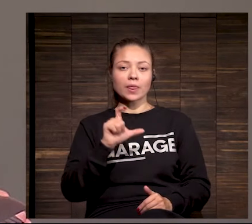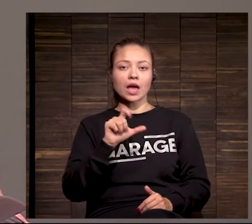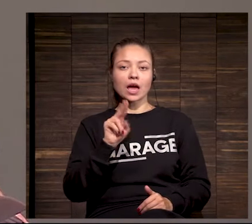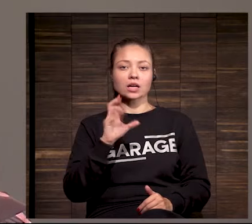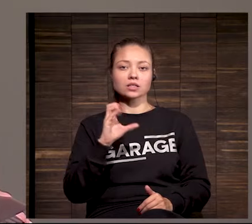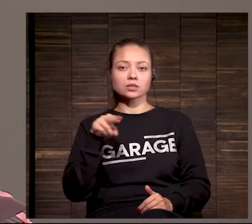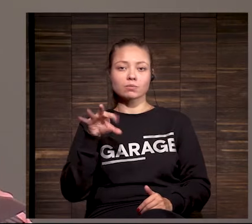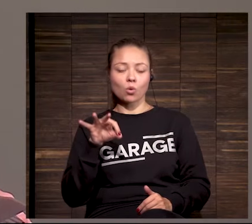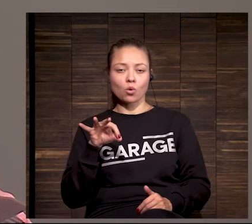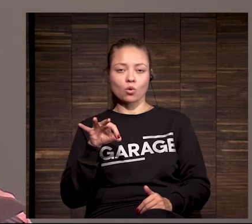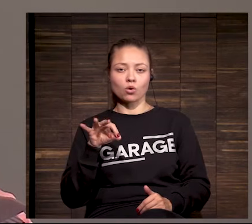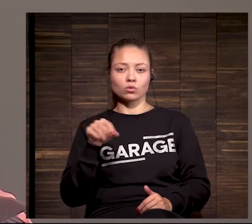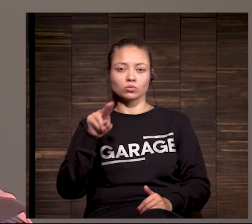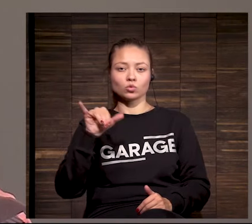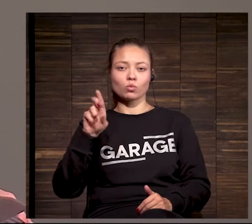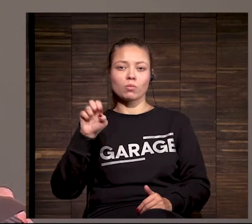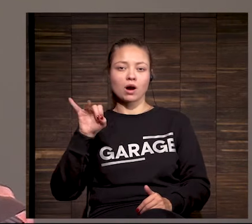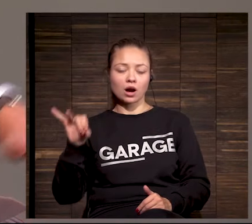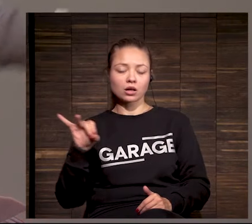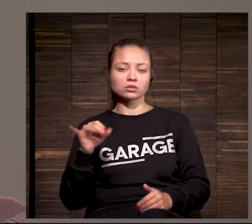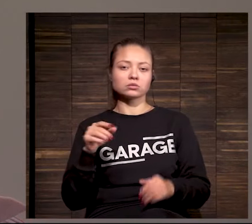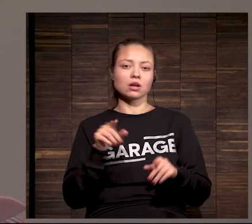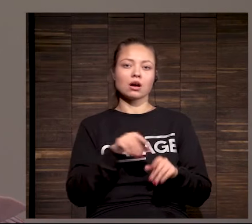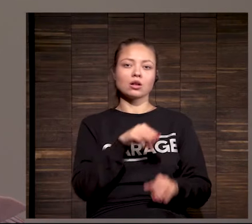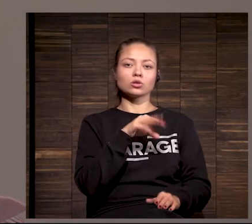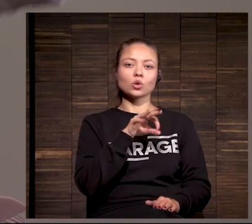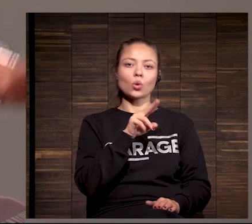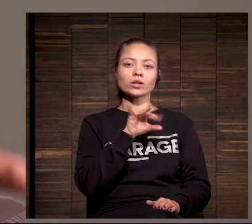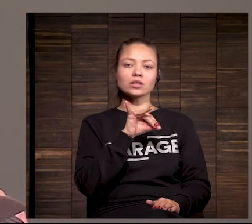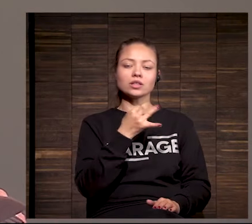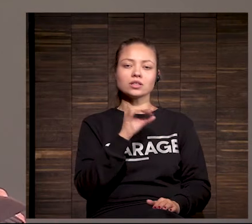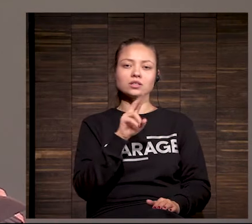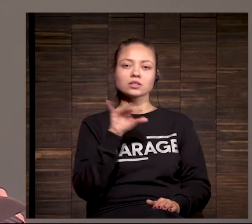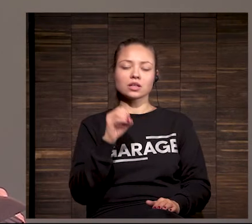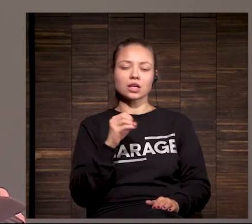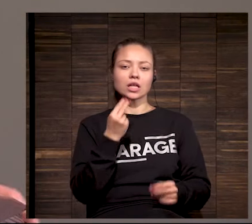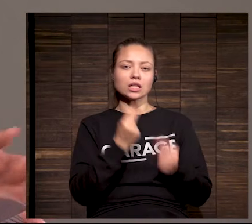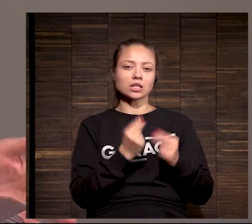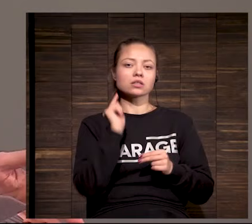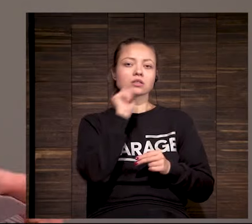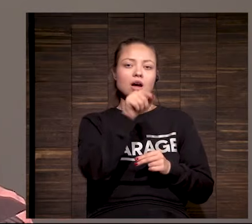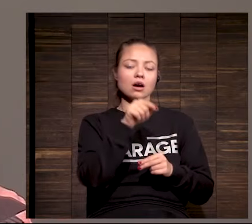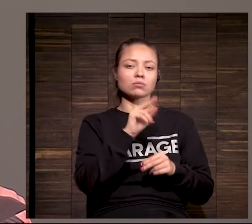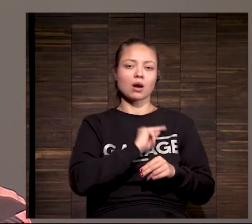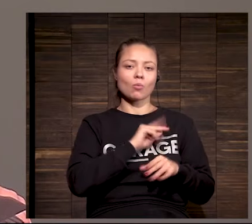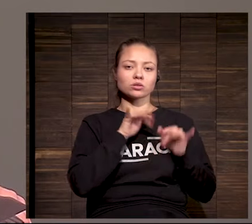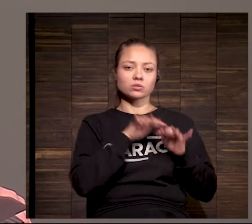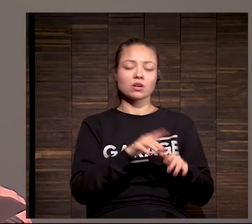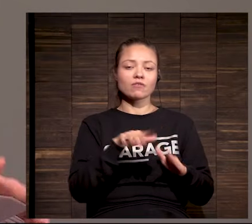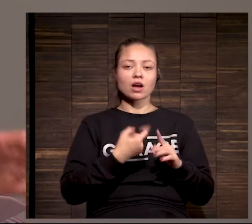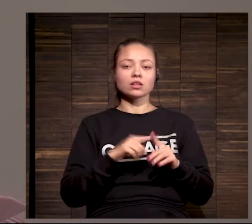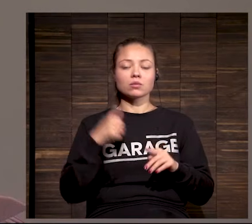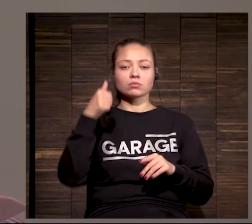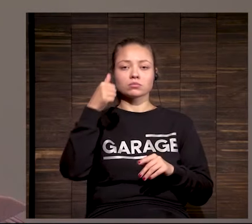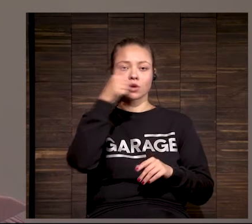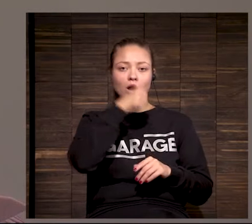дубай я работаю на таких играх на церемонии в этом году я в